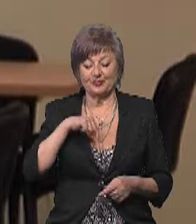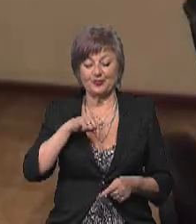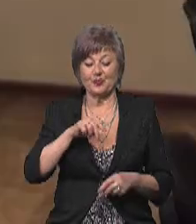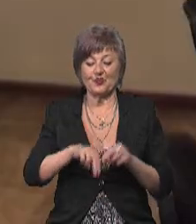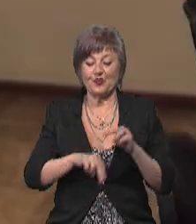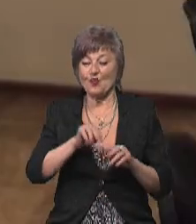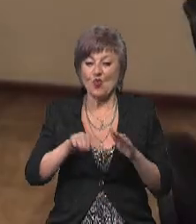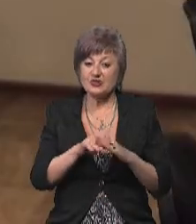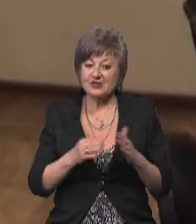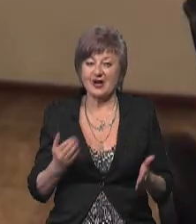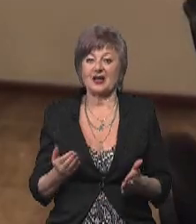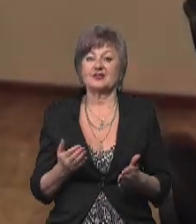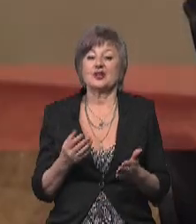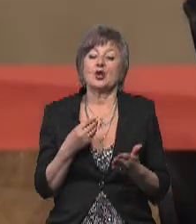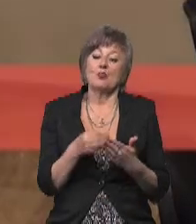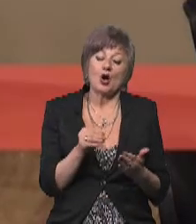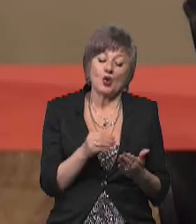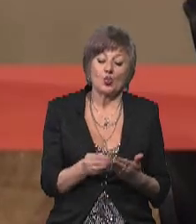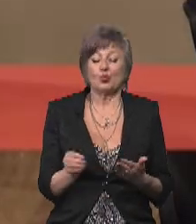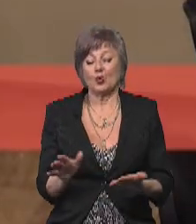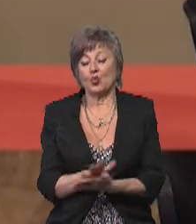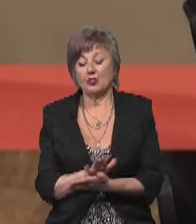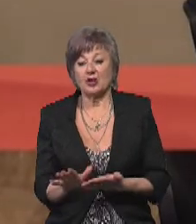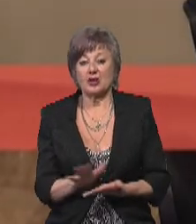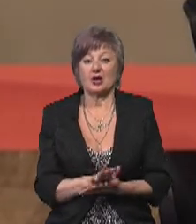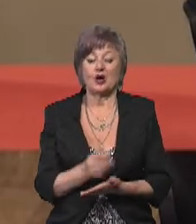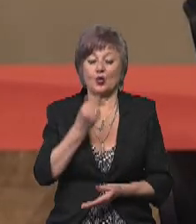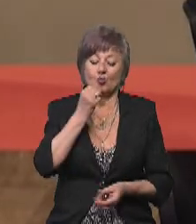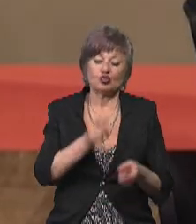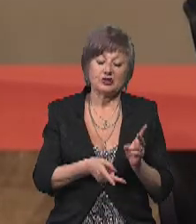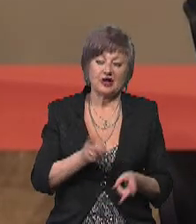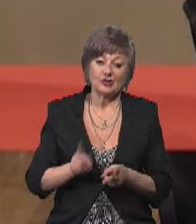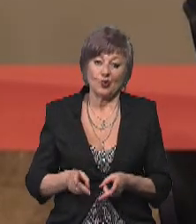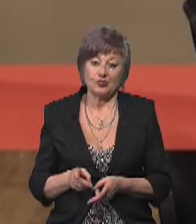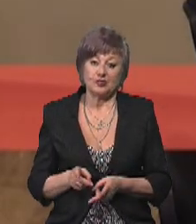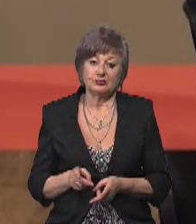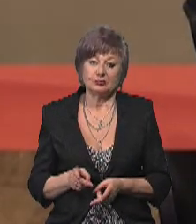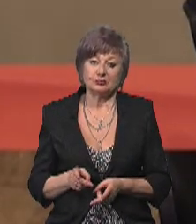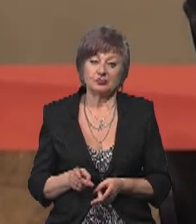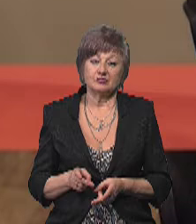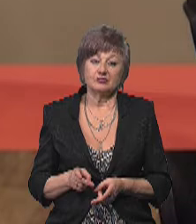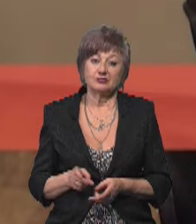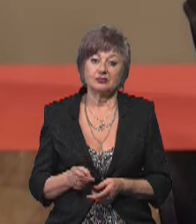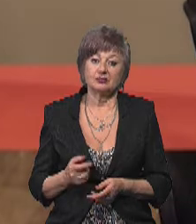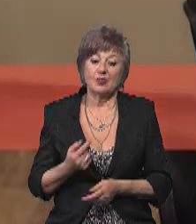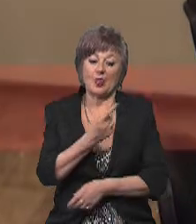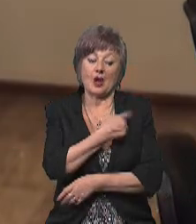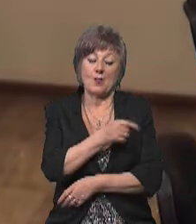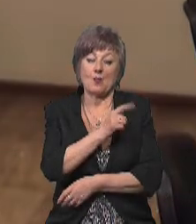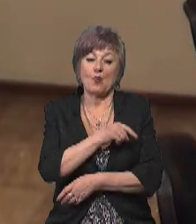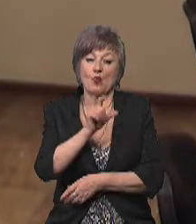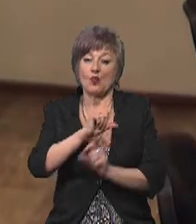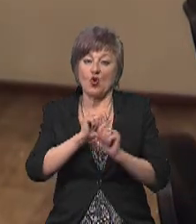підстраюватися, і закупки робимо, і прибираємо, і їсти готовимо, і по больницям,